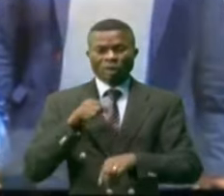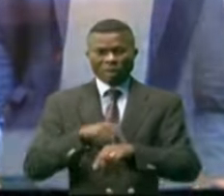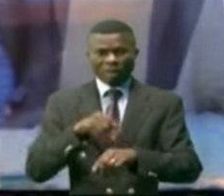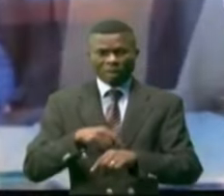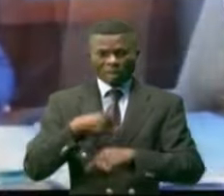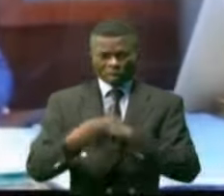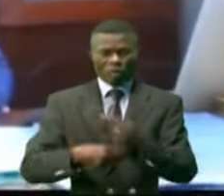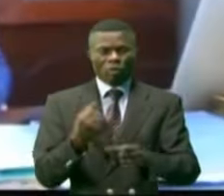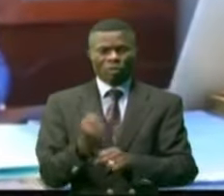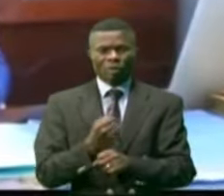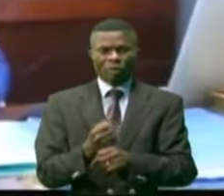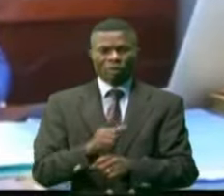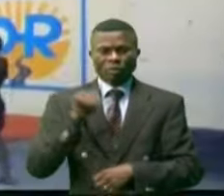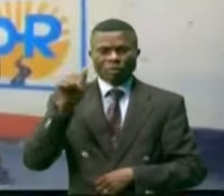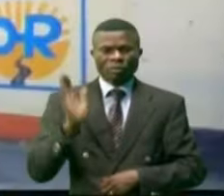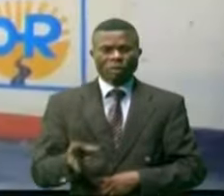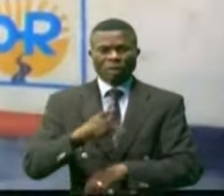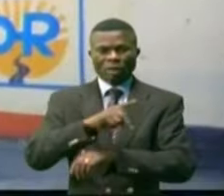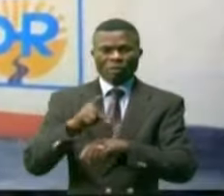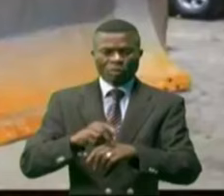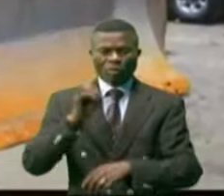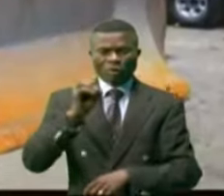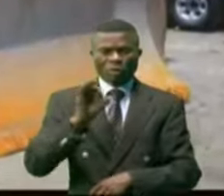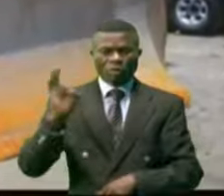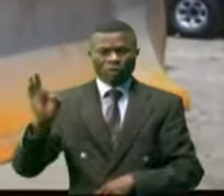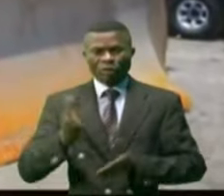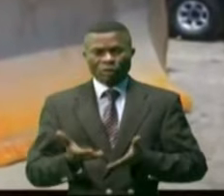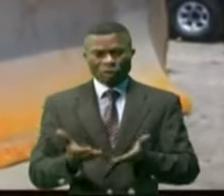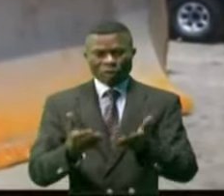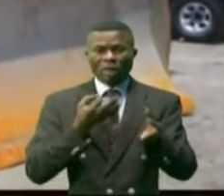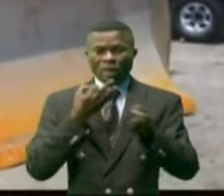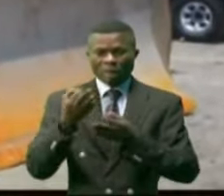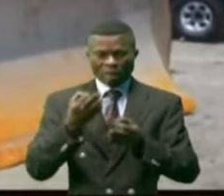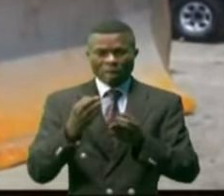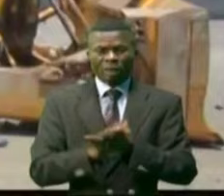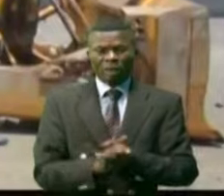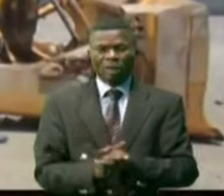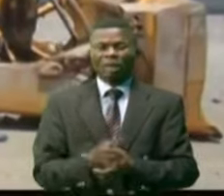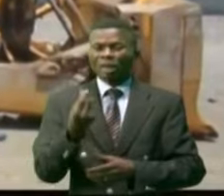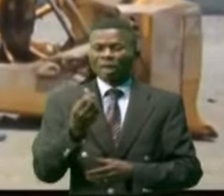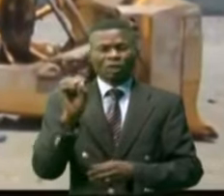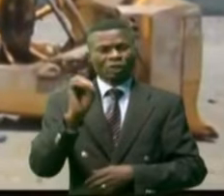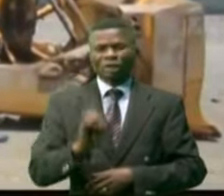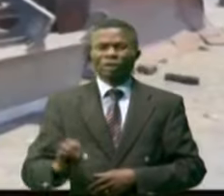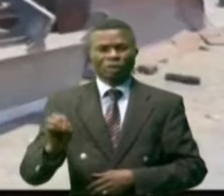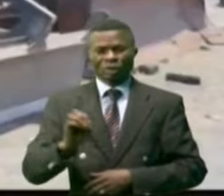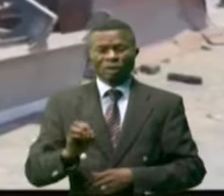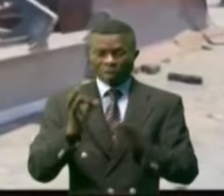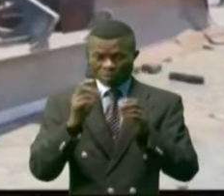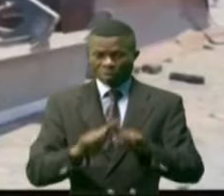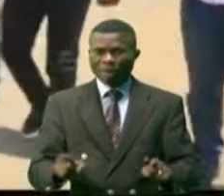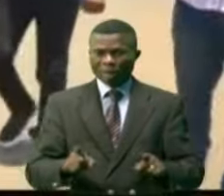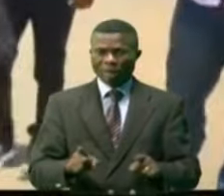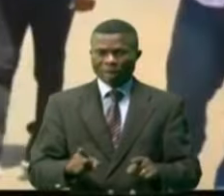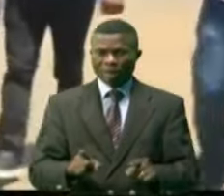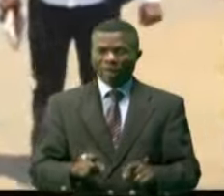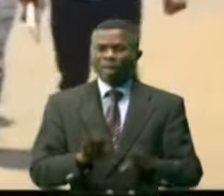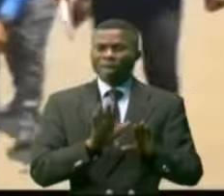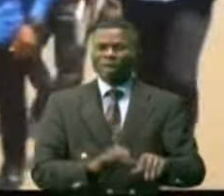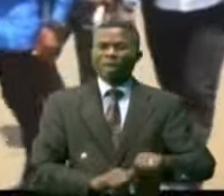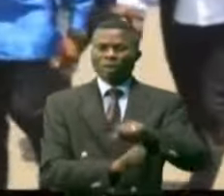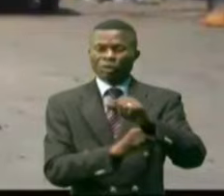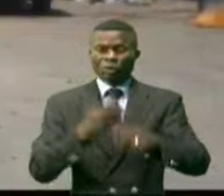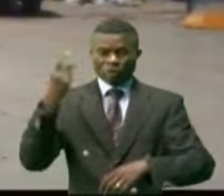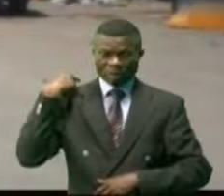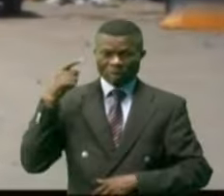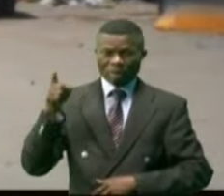quelque chose. Le directeur provincial de l'Office des routes a fait savoir que ce sont seulement les moyens qui font défaut, mais il compte sur l'apport de l'honorable